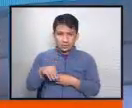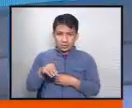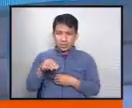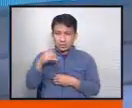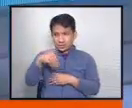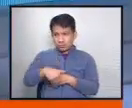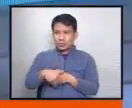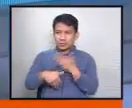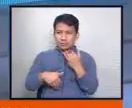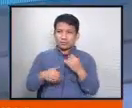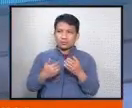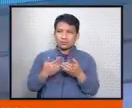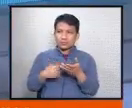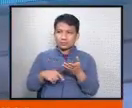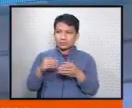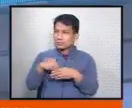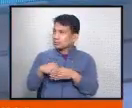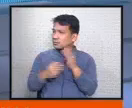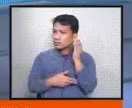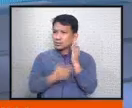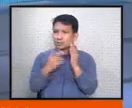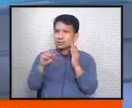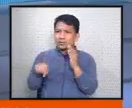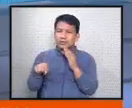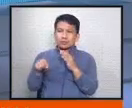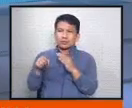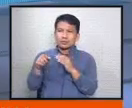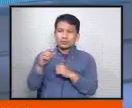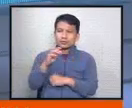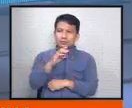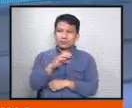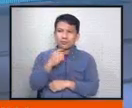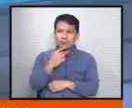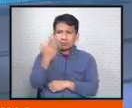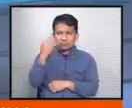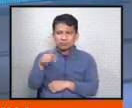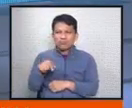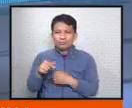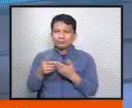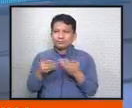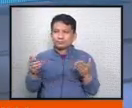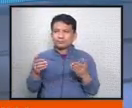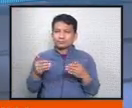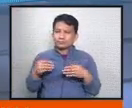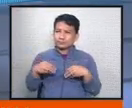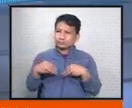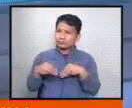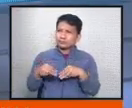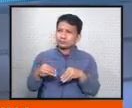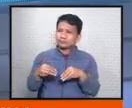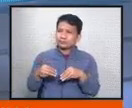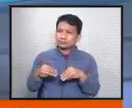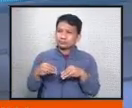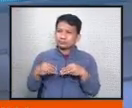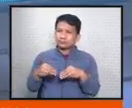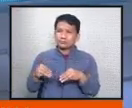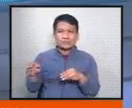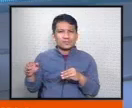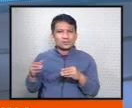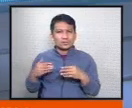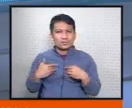kagabi. Nag-check-in pa raw ang dalawa sa isang hotel sa Caryedo. Kaduda-duda raw ito, lalo na't pagpapalengke lang